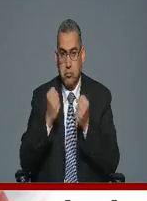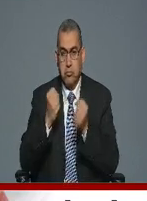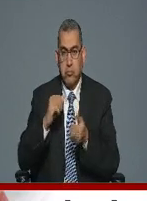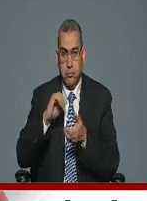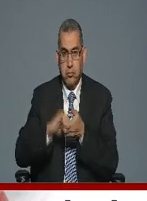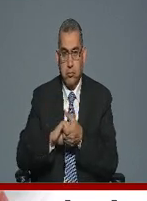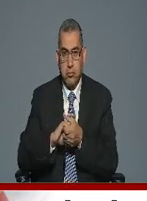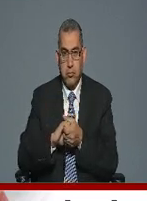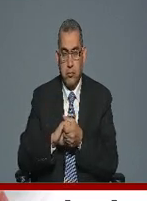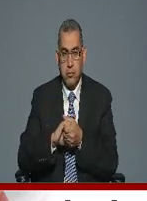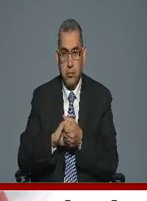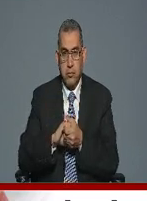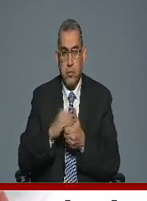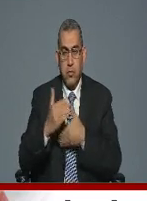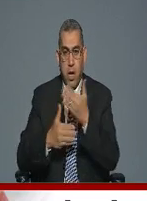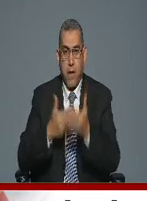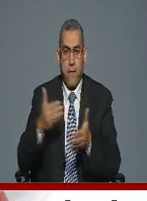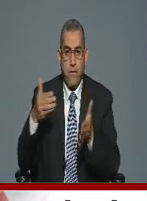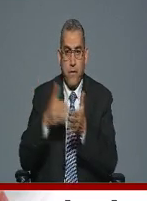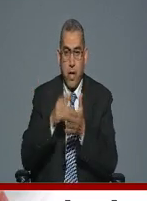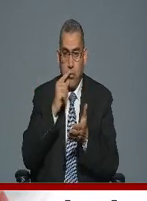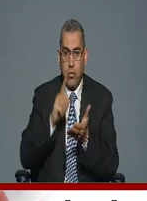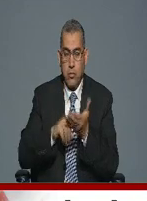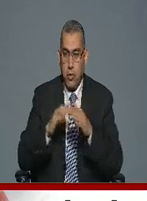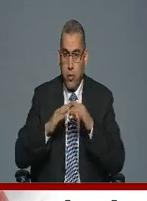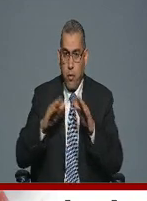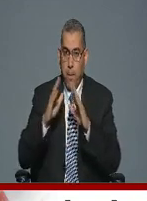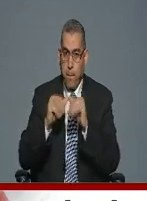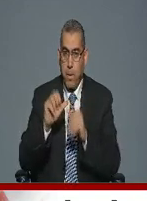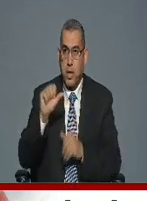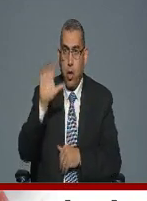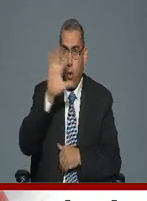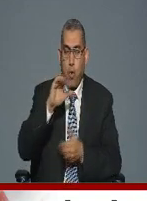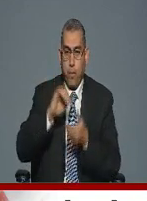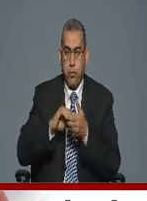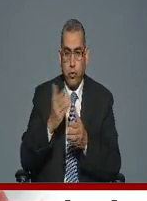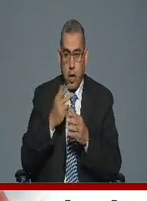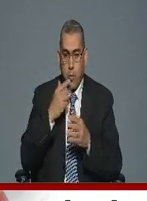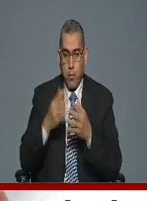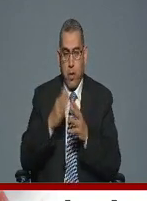وتعود بالفائدة على الجانبين ما بين مصر والاتحاد الأوروبي. شكرا سيدي الرئيس.